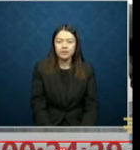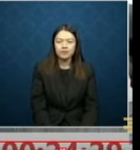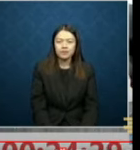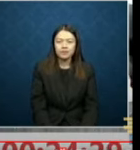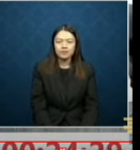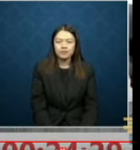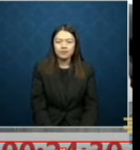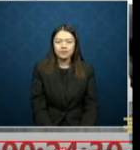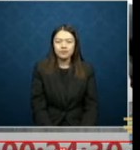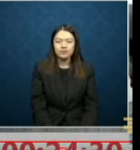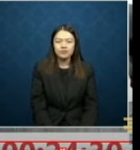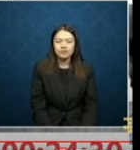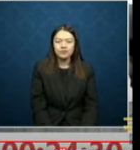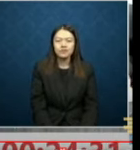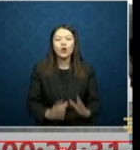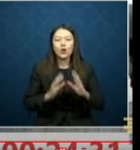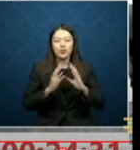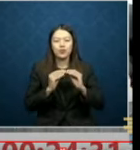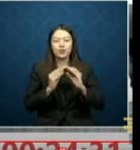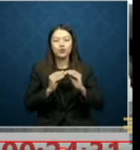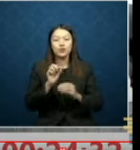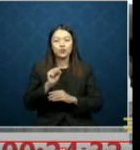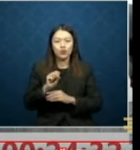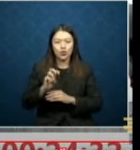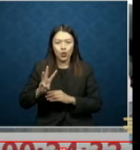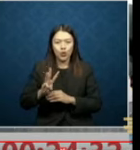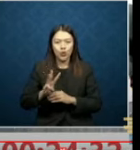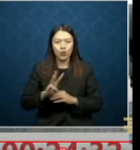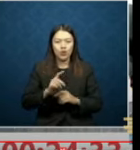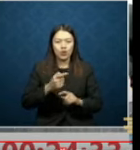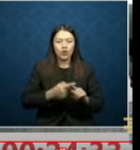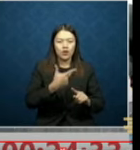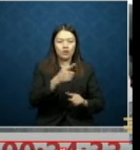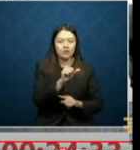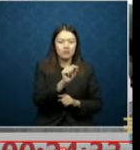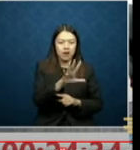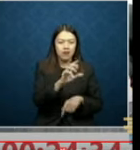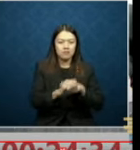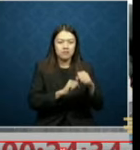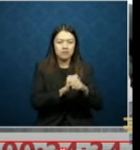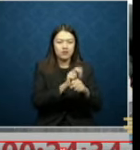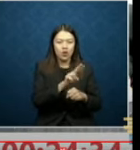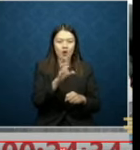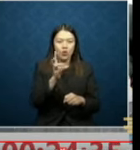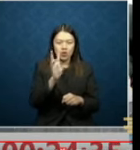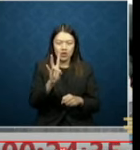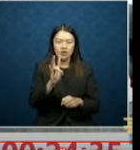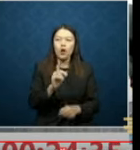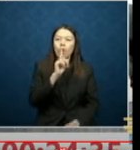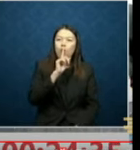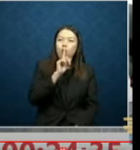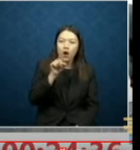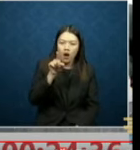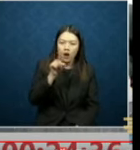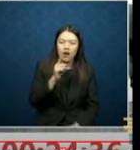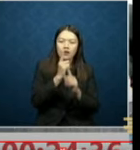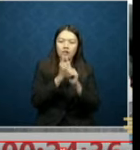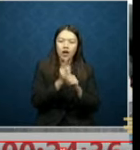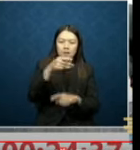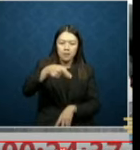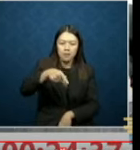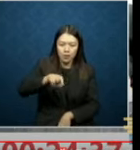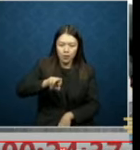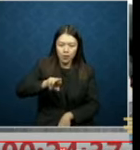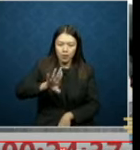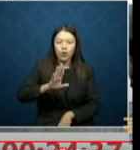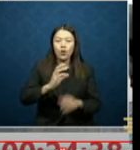าจาในที่ประชุมวุฒิสภาวันที่25มีนา67นะครับ ผมกล่าวหาด้วยวาจาตามพระราชบัญญัติประก